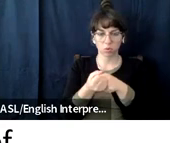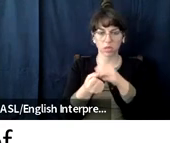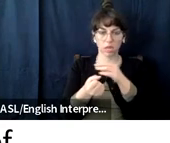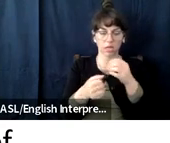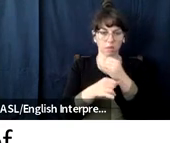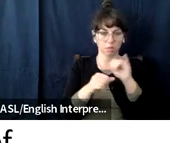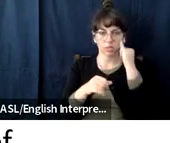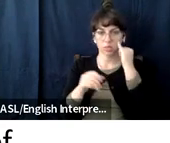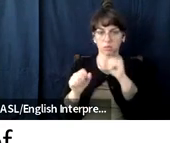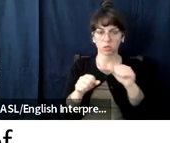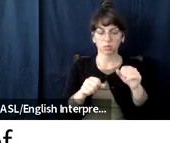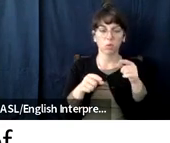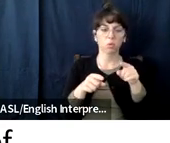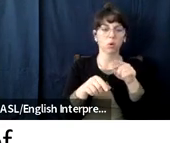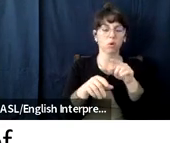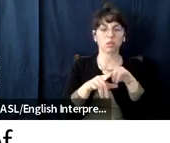community.